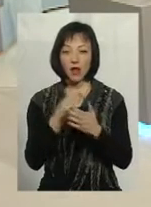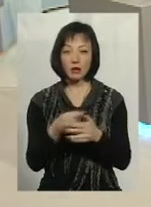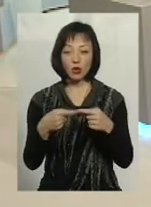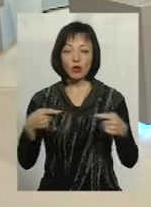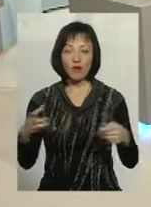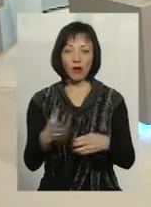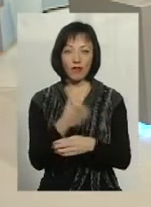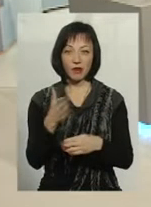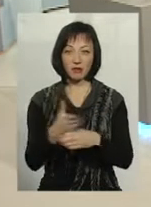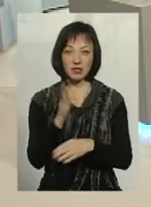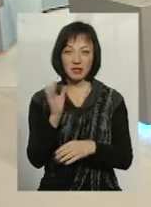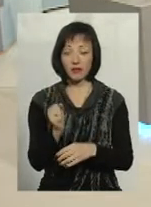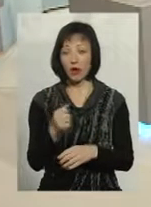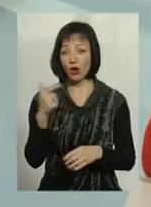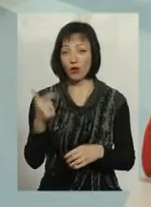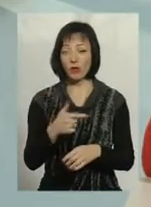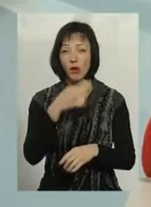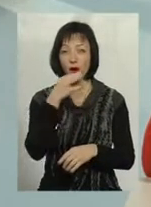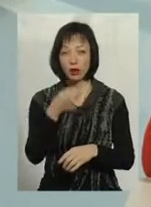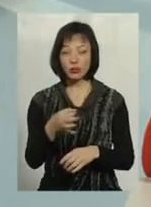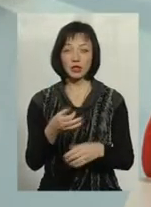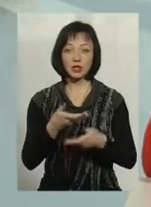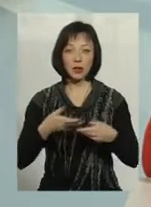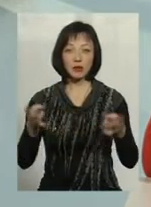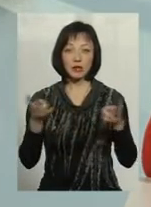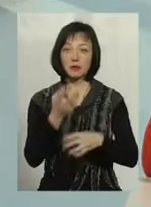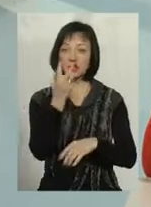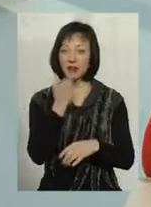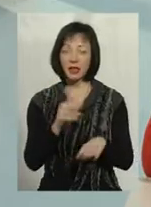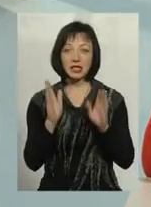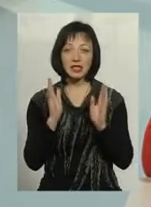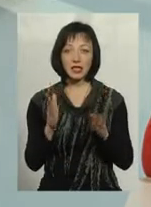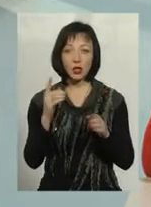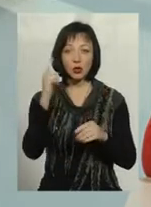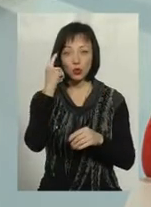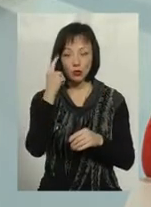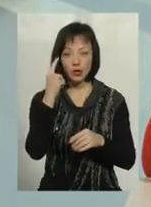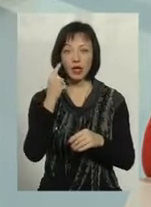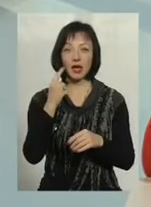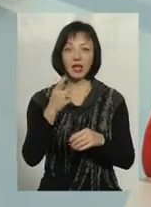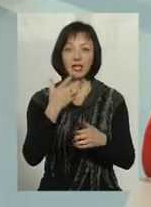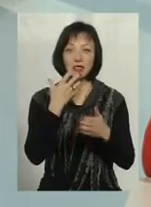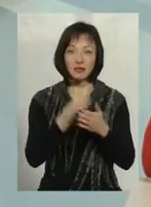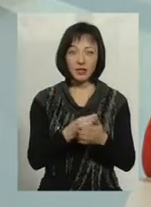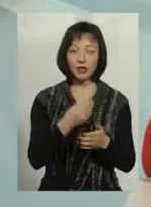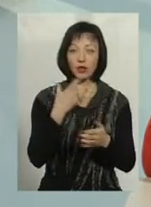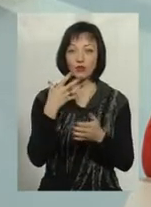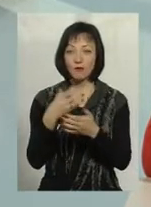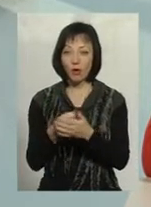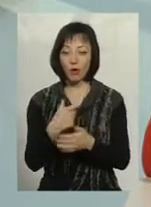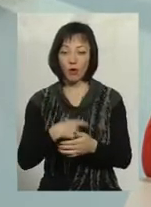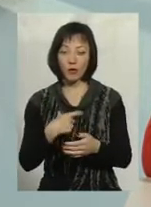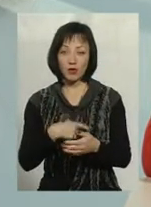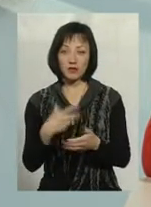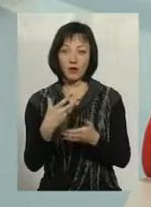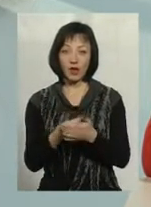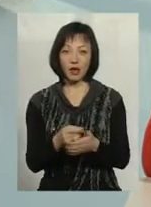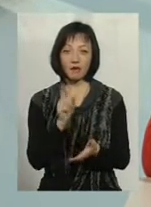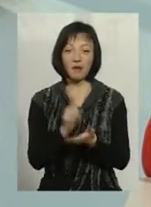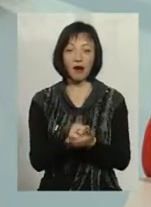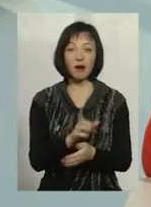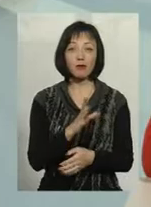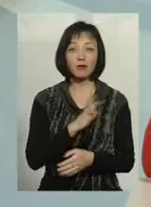приймати бюджети розвитку. На жаль, ми такого і в сьогоднішньому бюджеті не побачили. Ми побачили сьогодні підвищення податків,